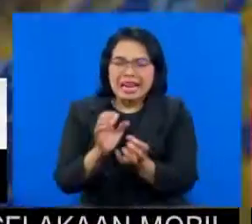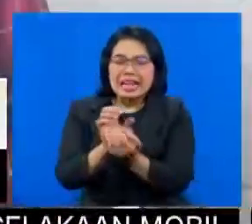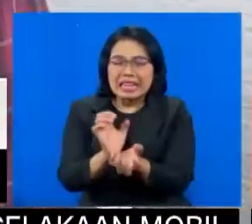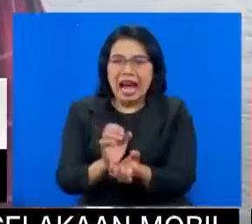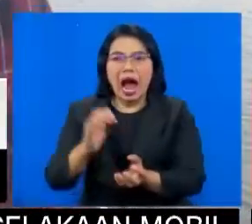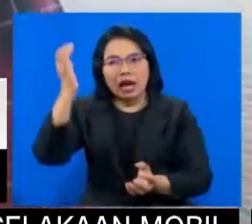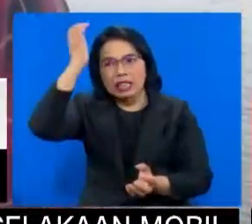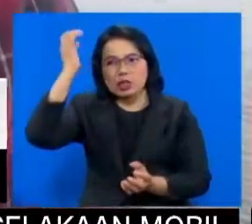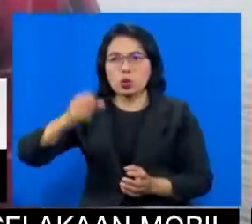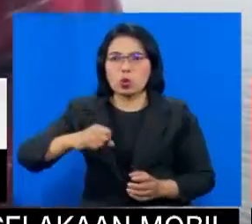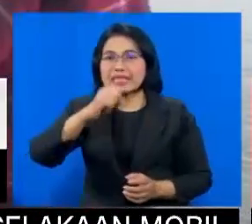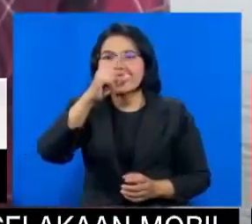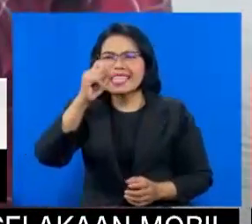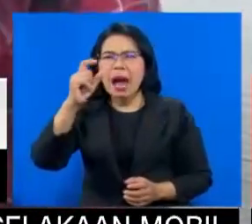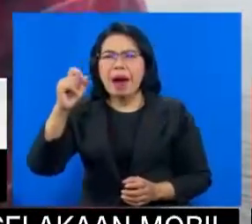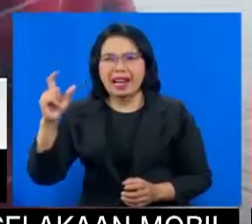hari.